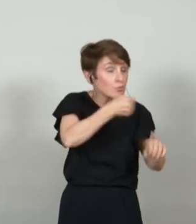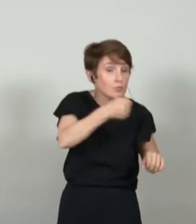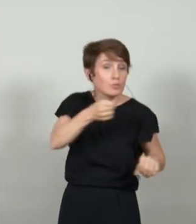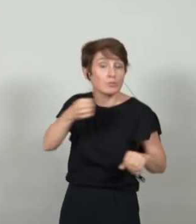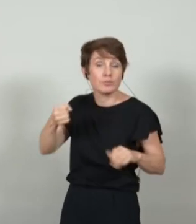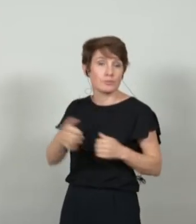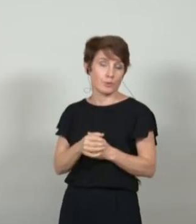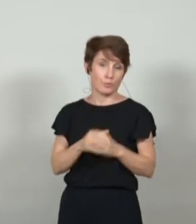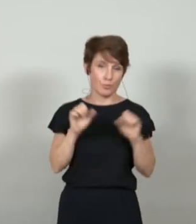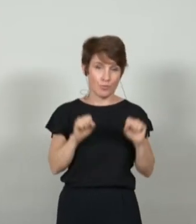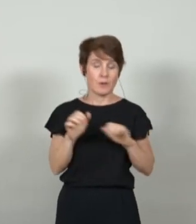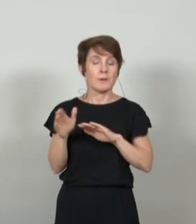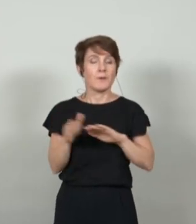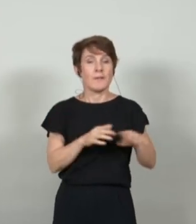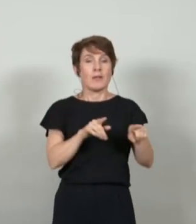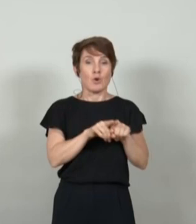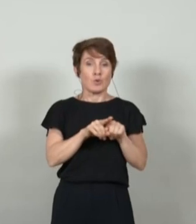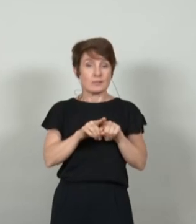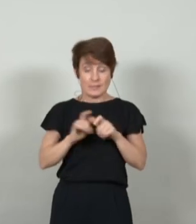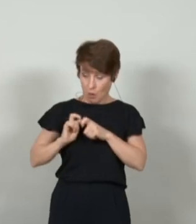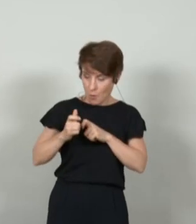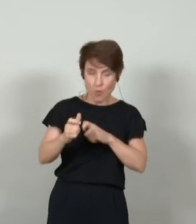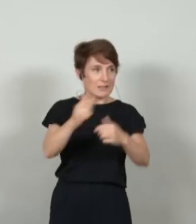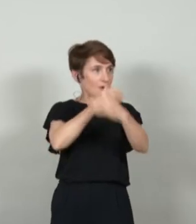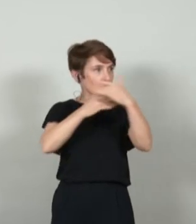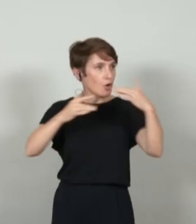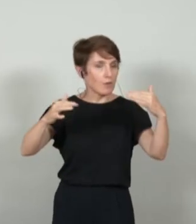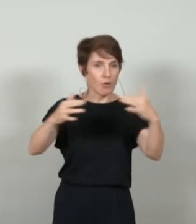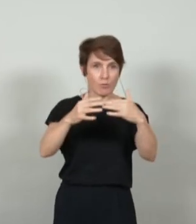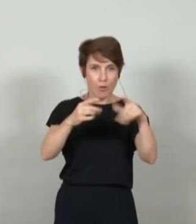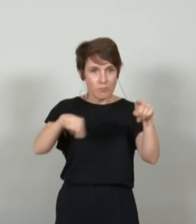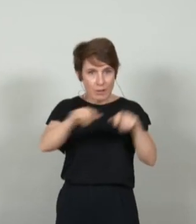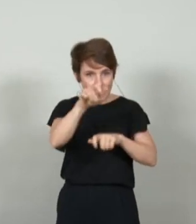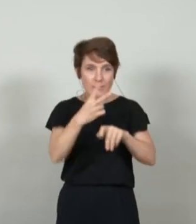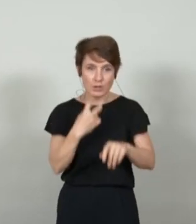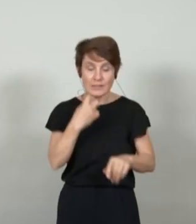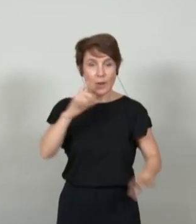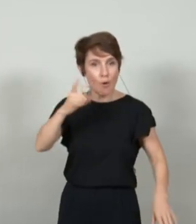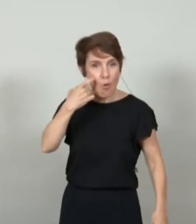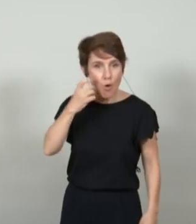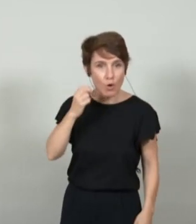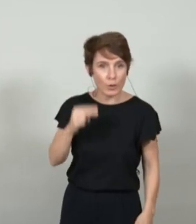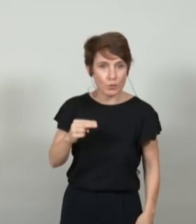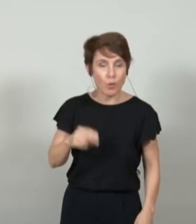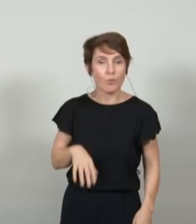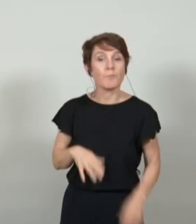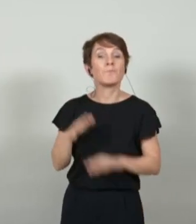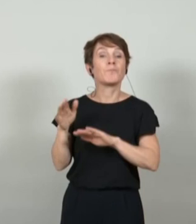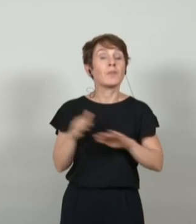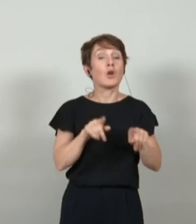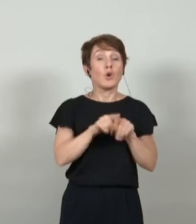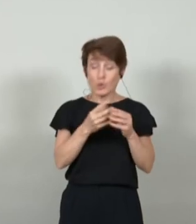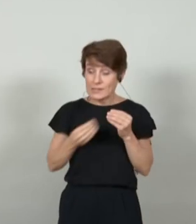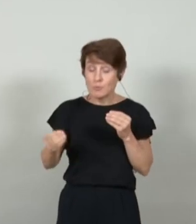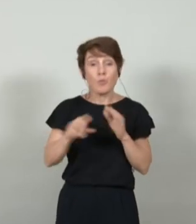environnementales de la ville encore faut-il qu'il y en ait des sondages d'opinion auprès de la population de la